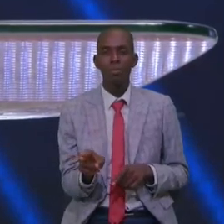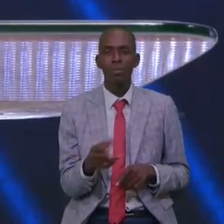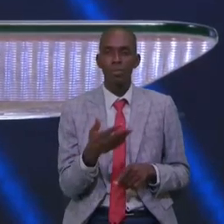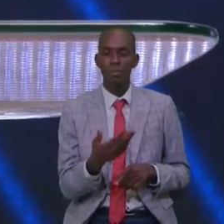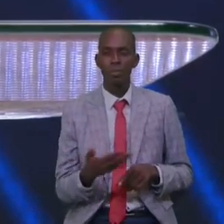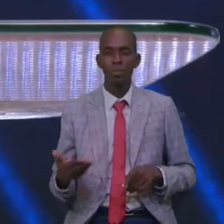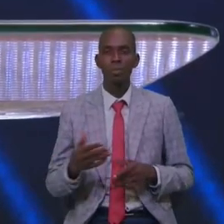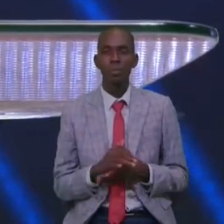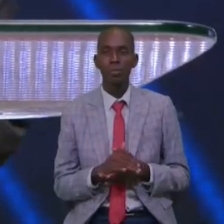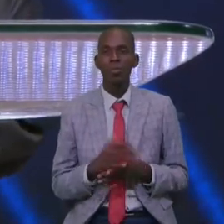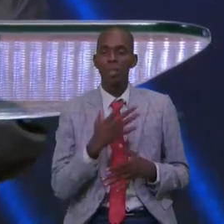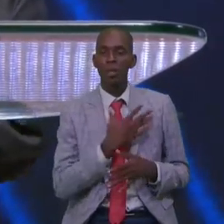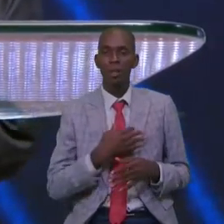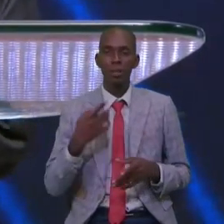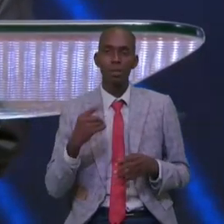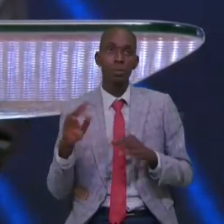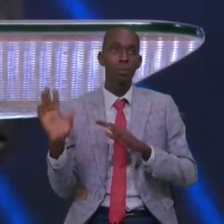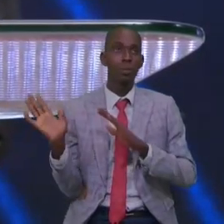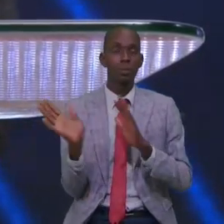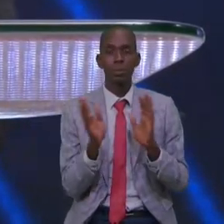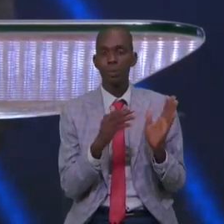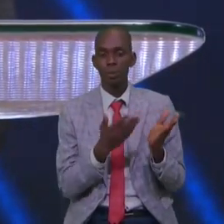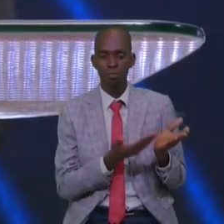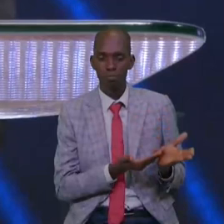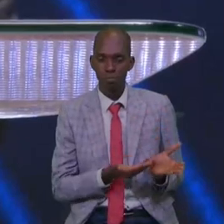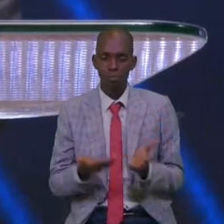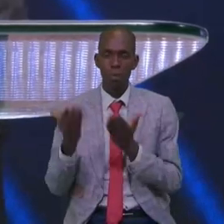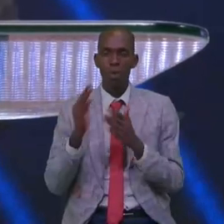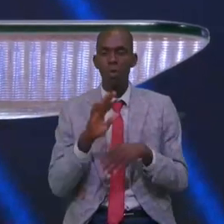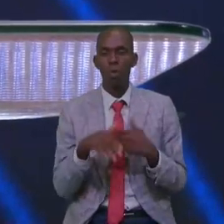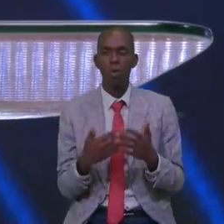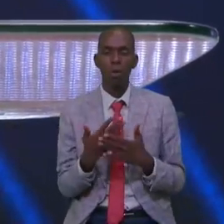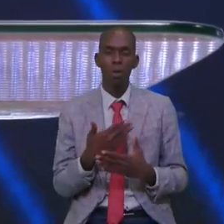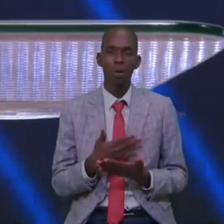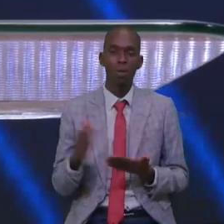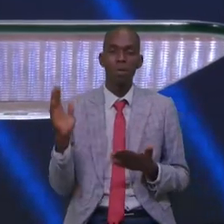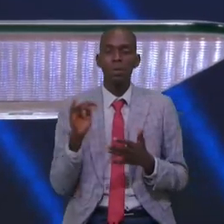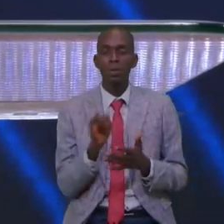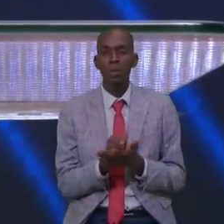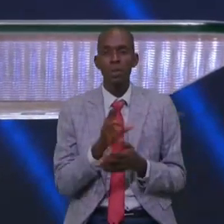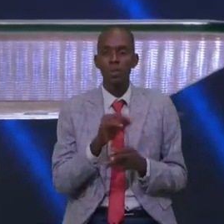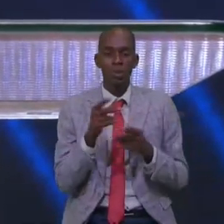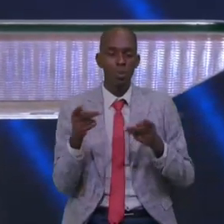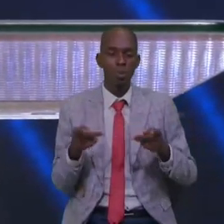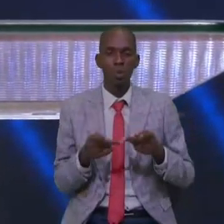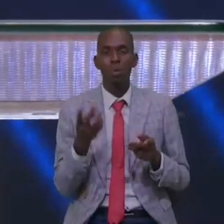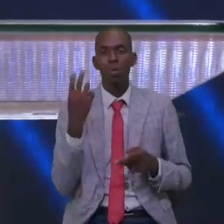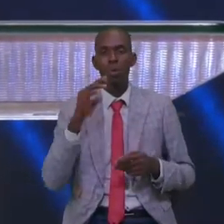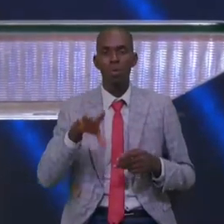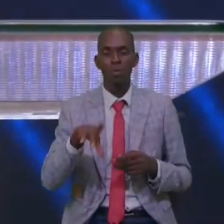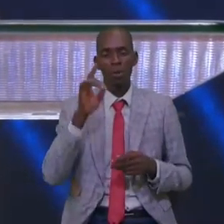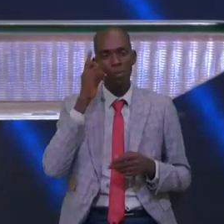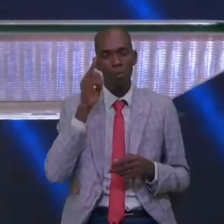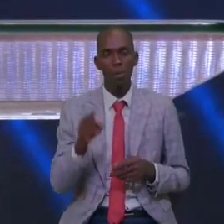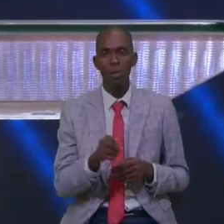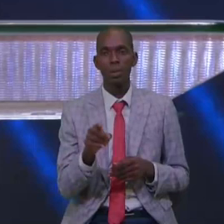balle qui s'échappe d'une aire en été. Le vent les emporta et nulle trace n'en fut